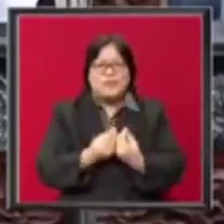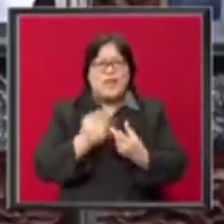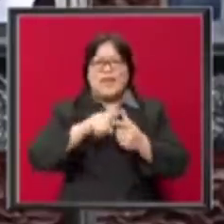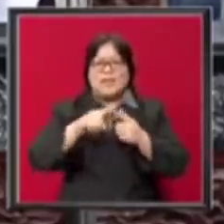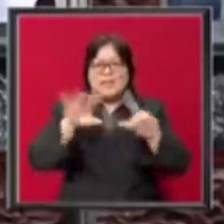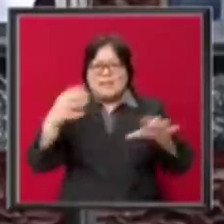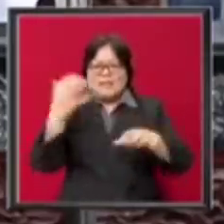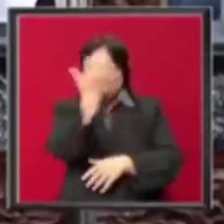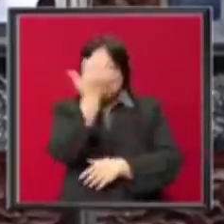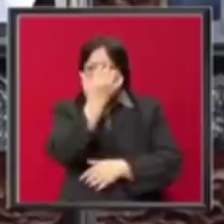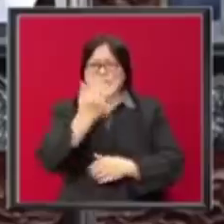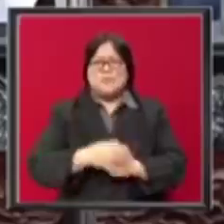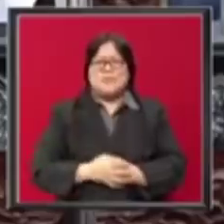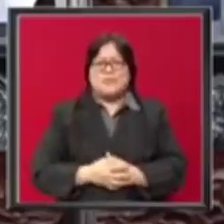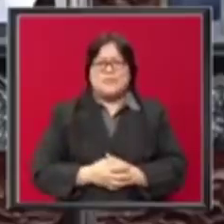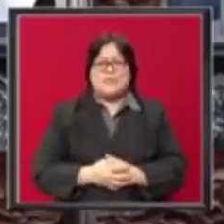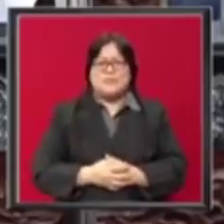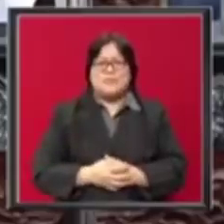atau mengeliwukan.